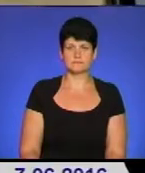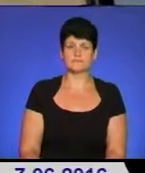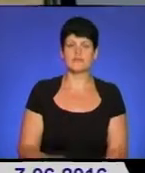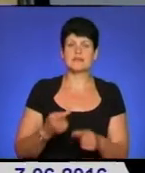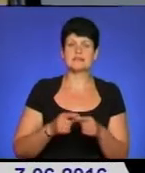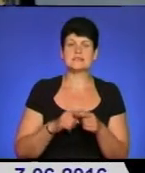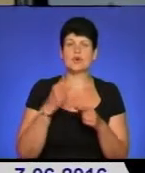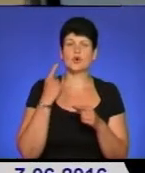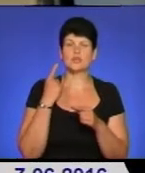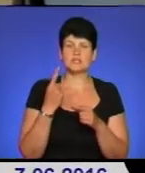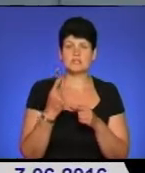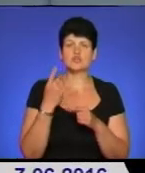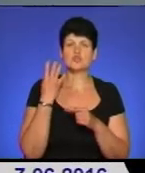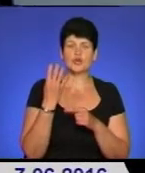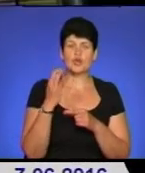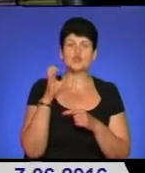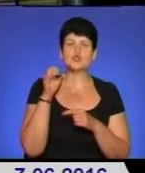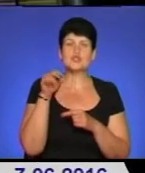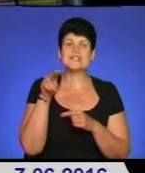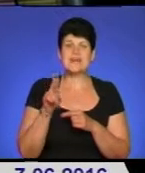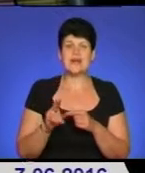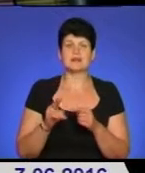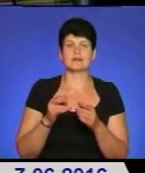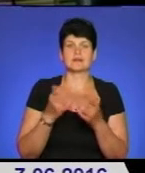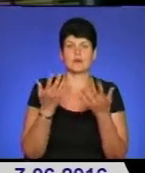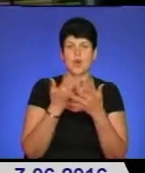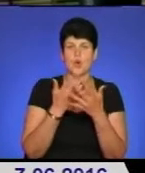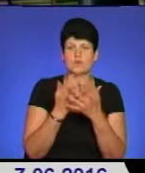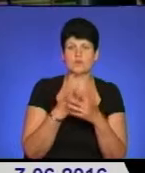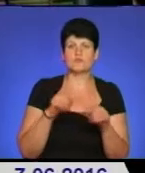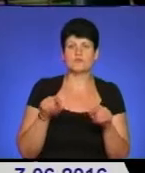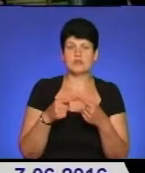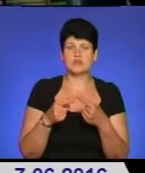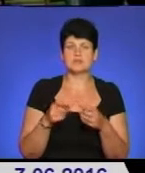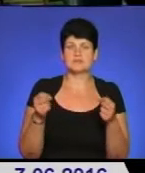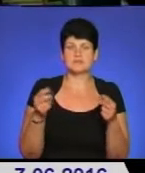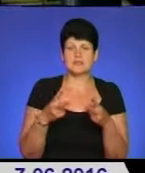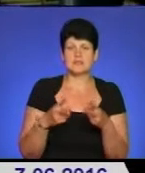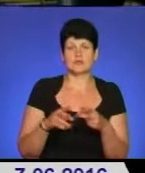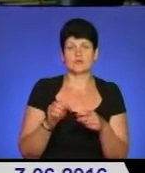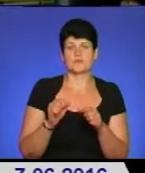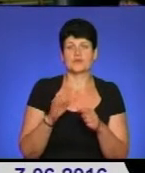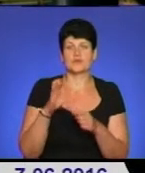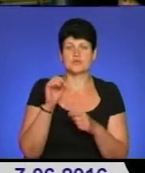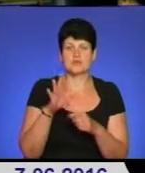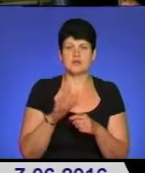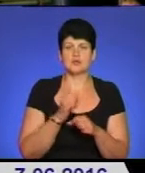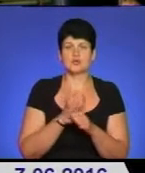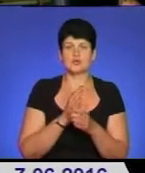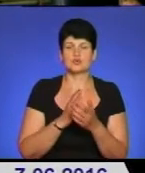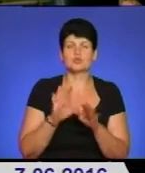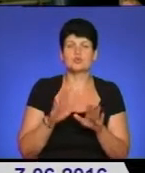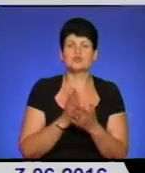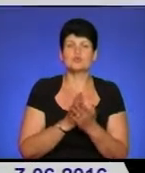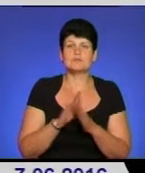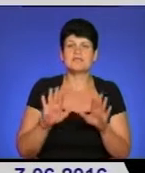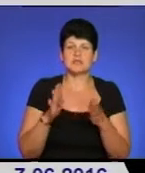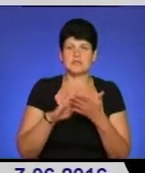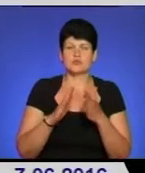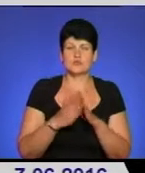Це один із чотирьох соціальних роликів, які створили фахівці управління Державної служби надзвичайних ситуацій в області.